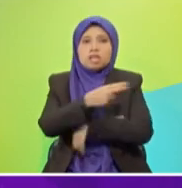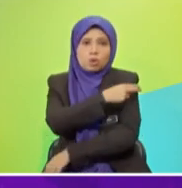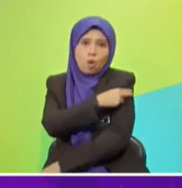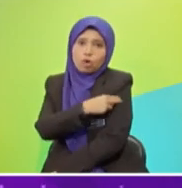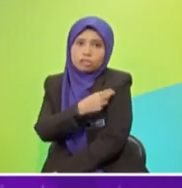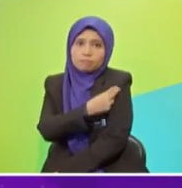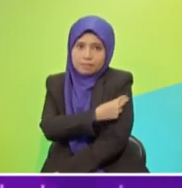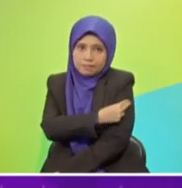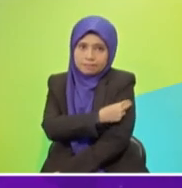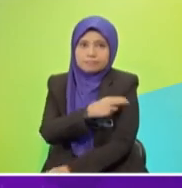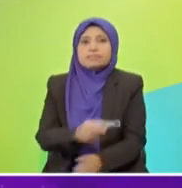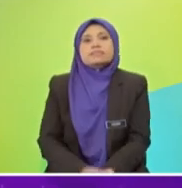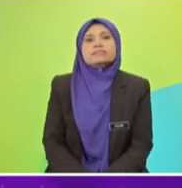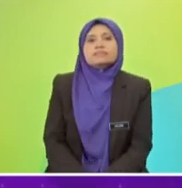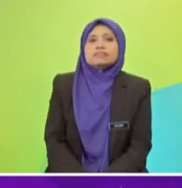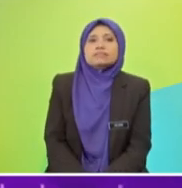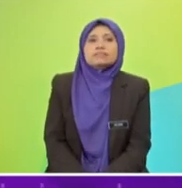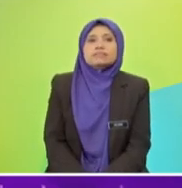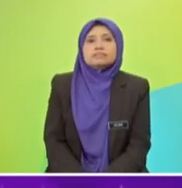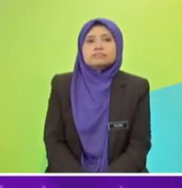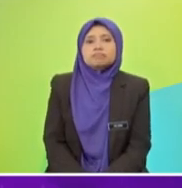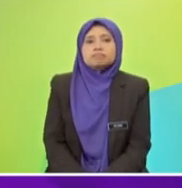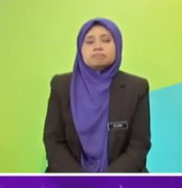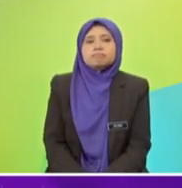pergi ke hospita